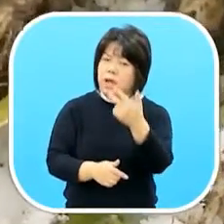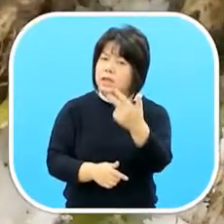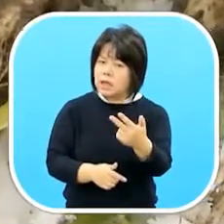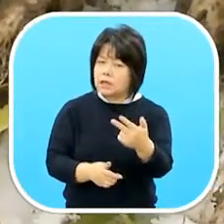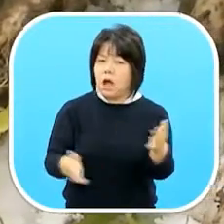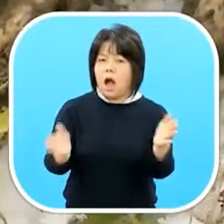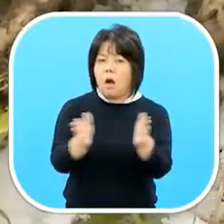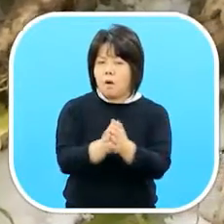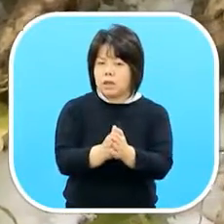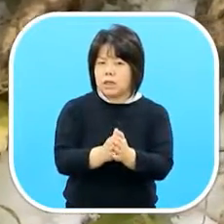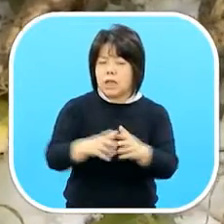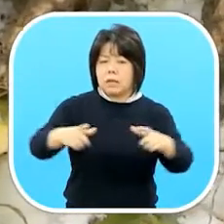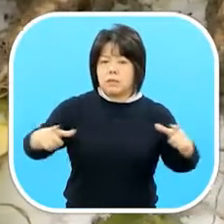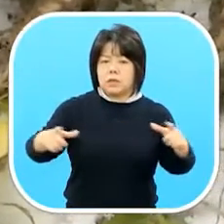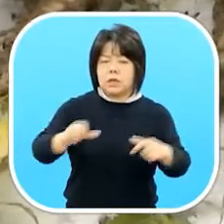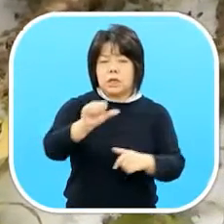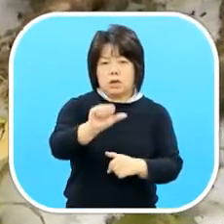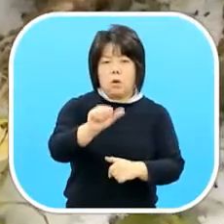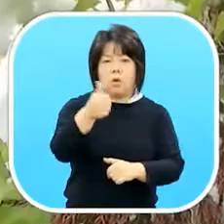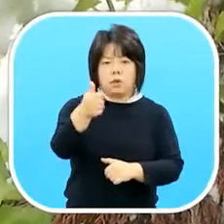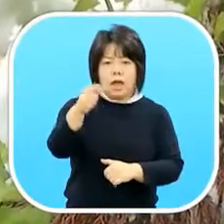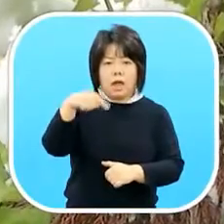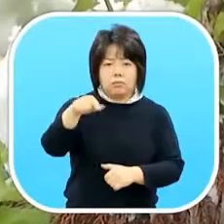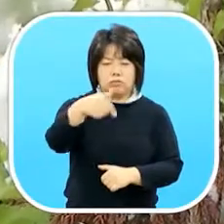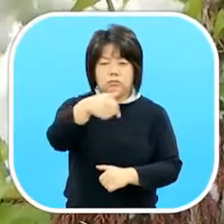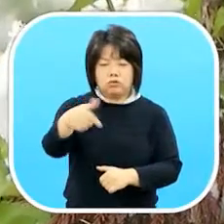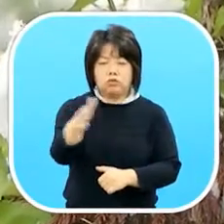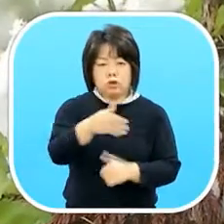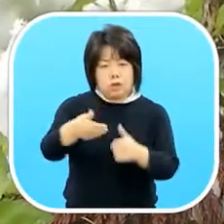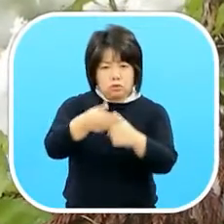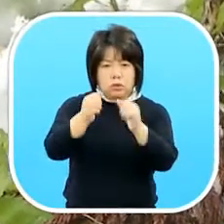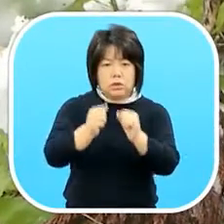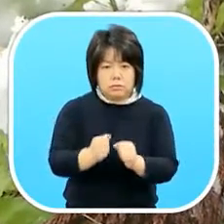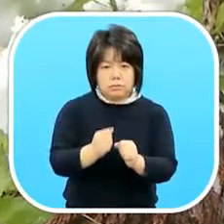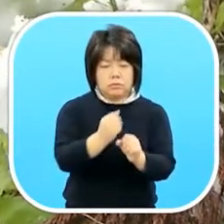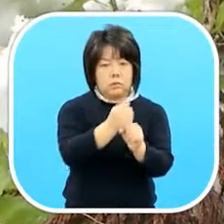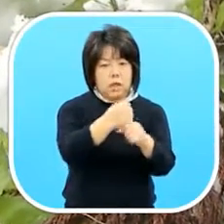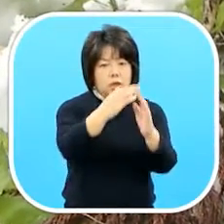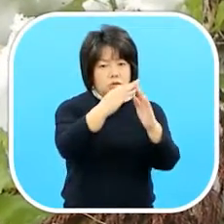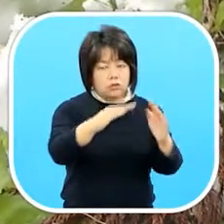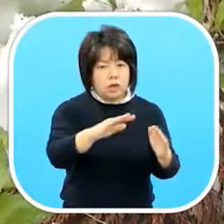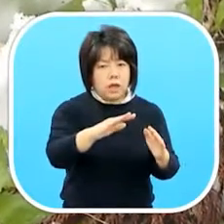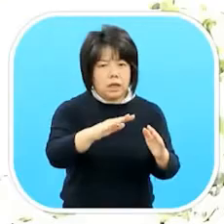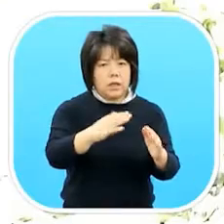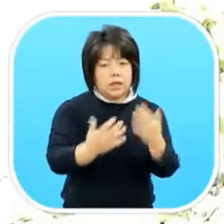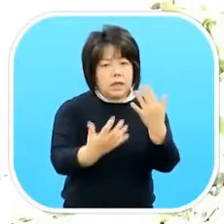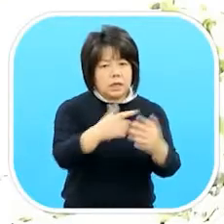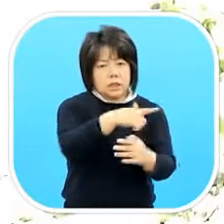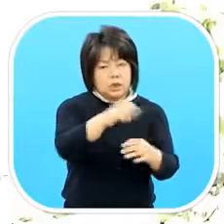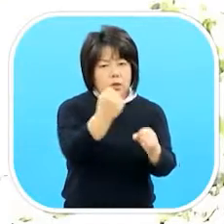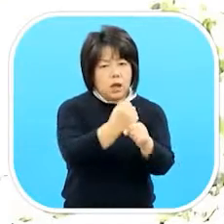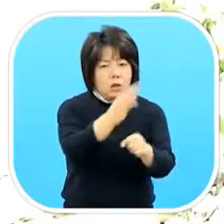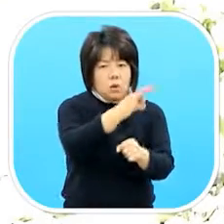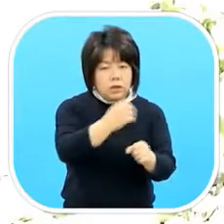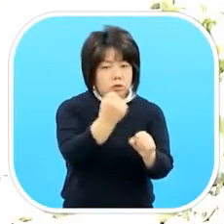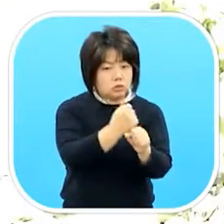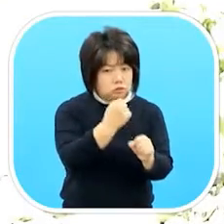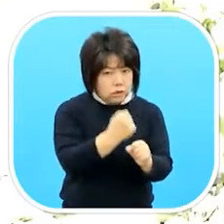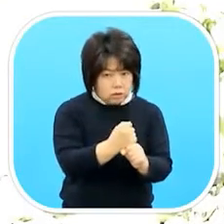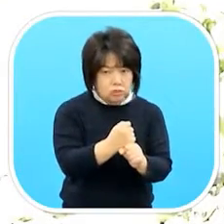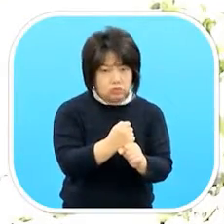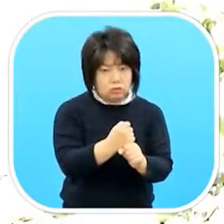が合わせて5反分ぐらい作っています。 研究会ではいろんな農産物の加工品を手掛けているそうです